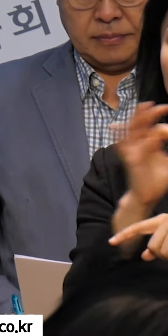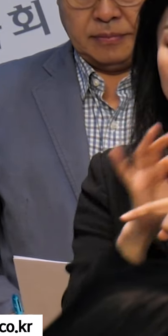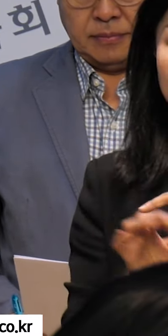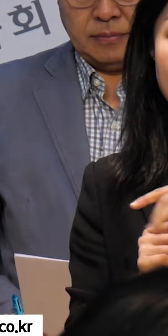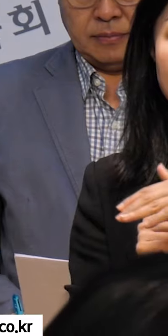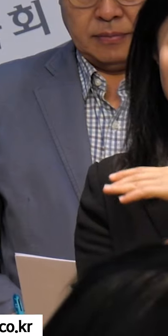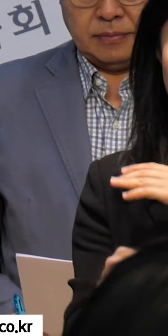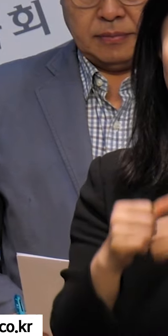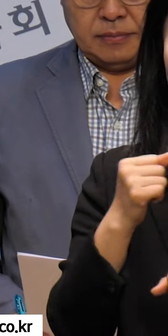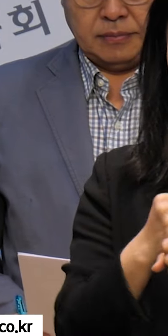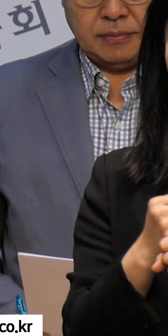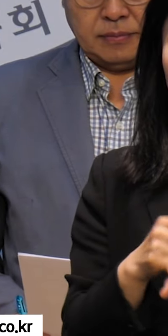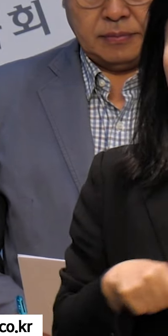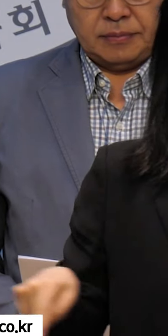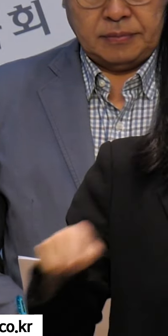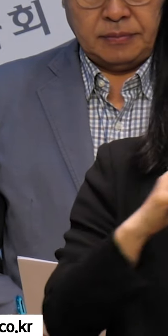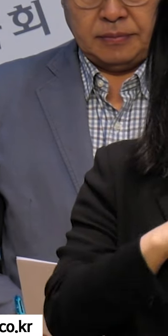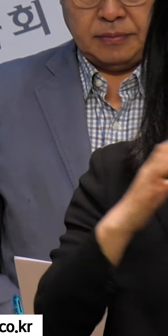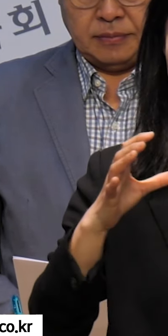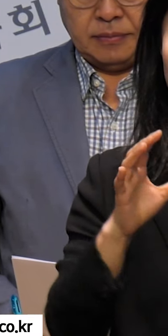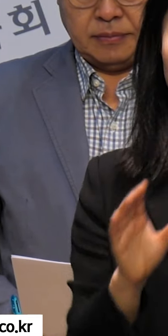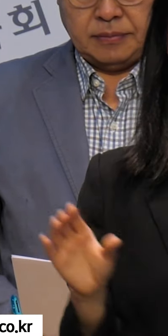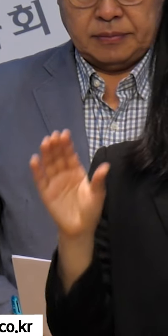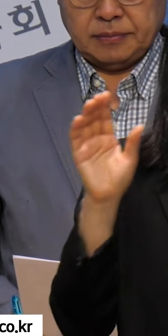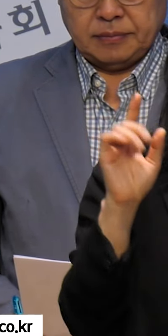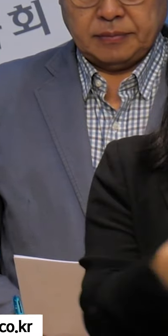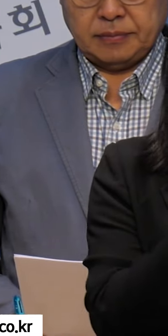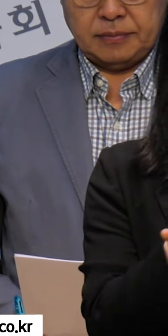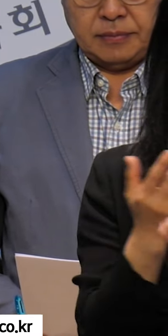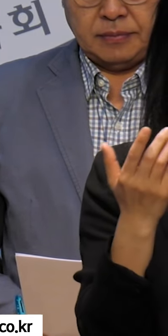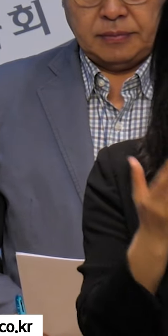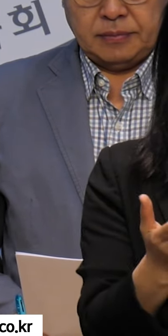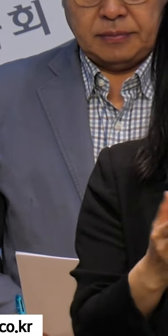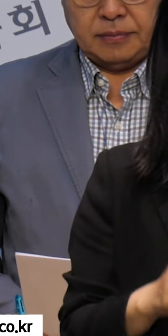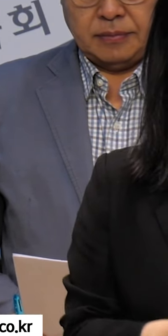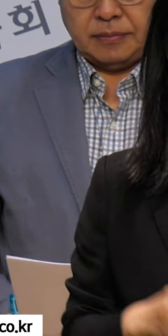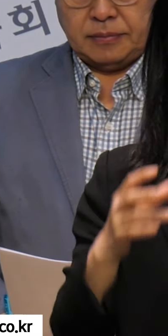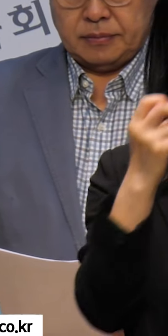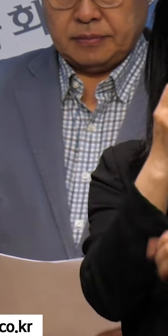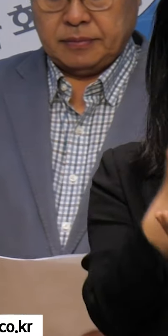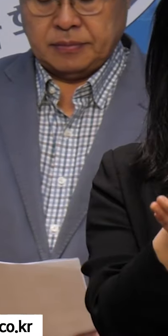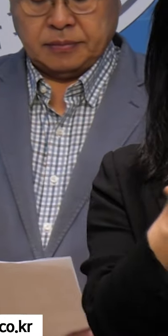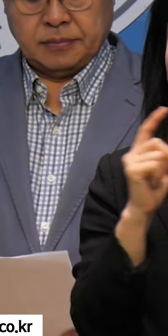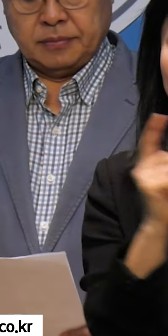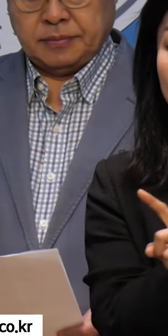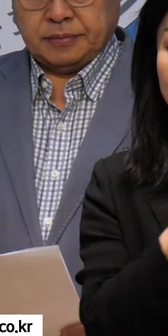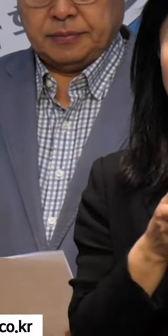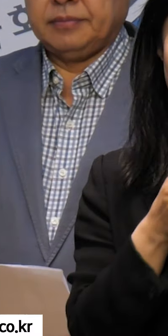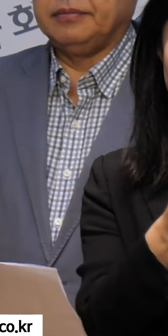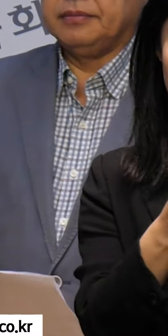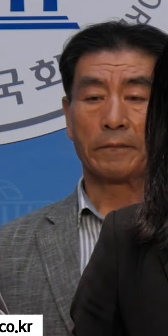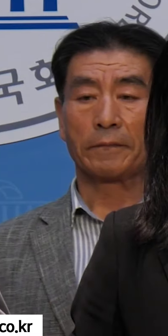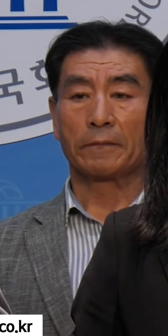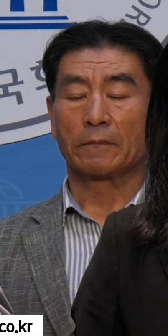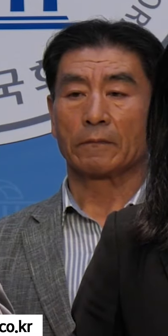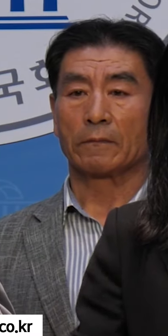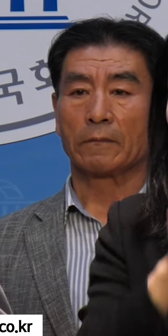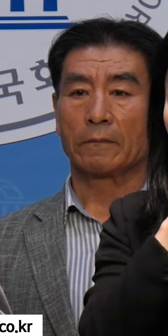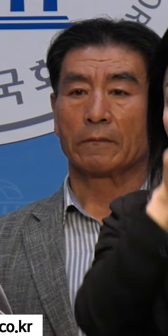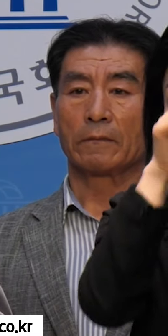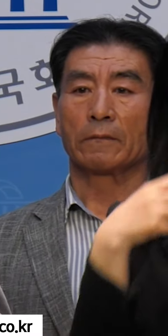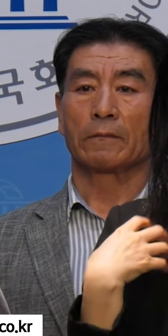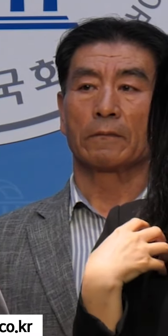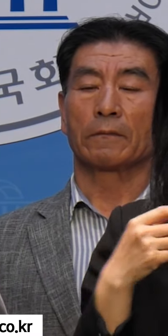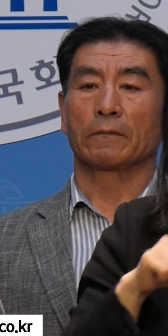간접 민주주의를 보완하는 헌법 개정 발언권 등 국민 참정권이 확보되어야 한다.